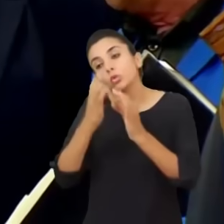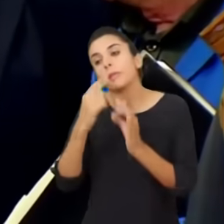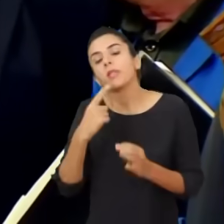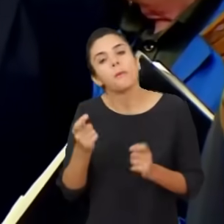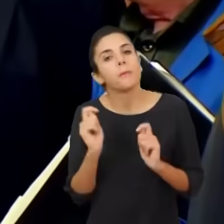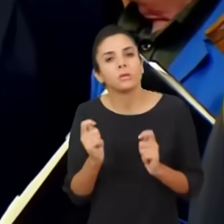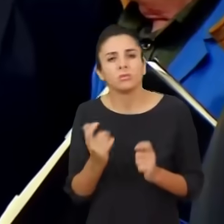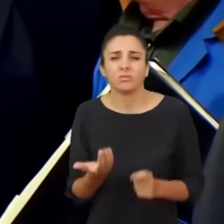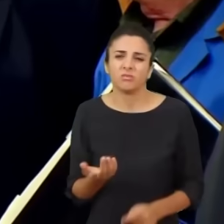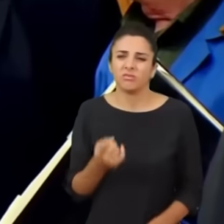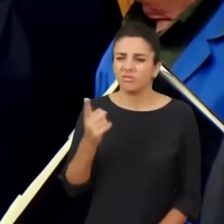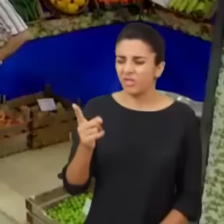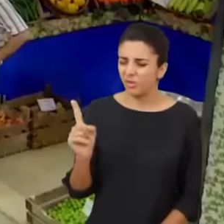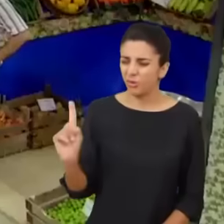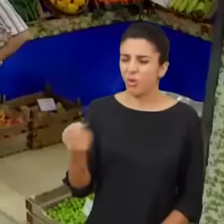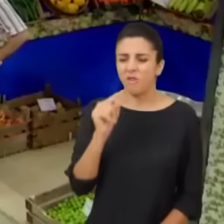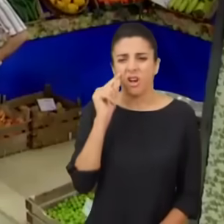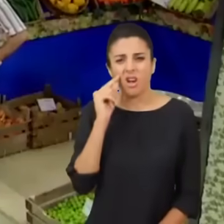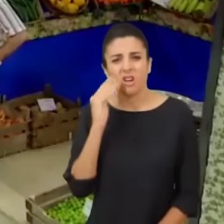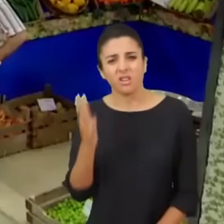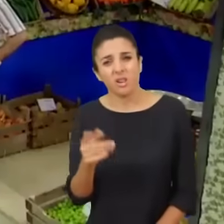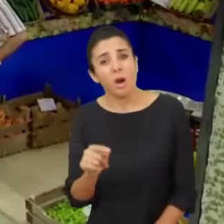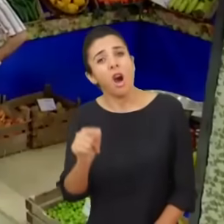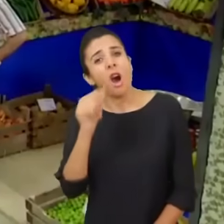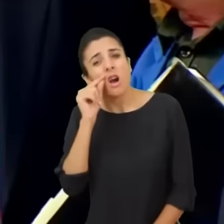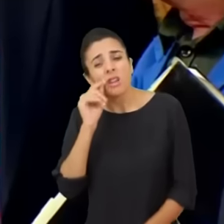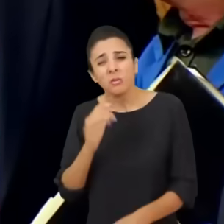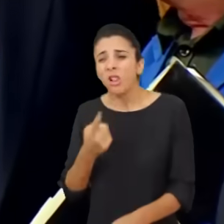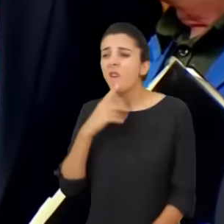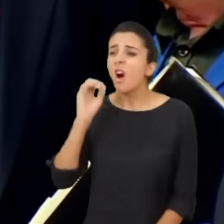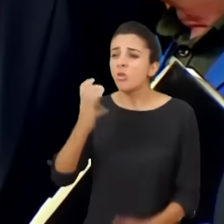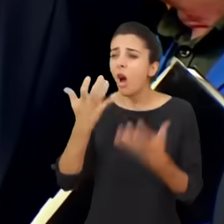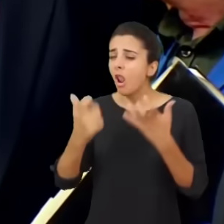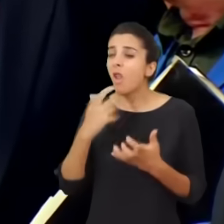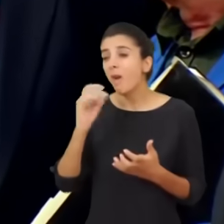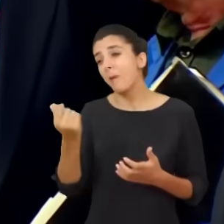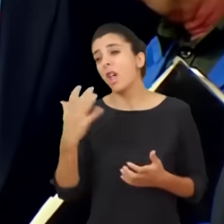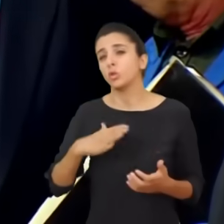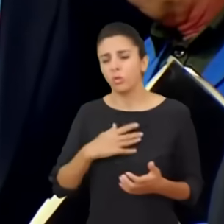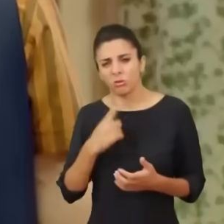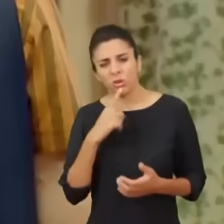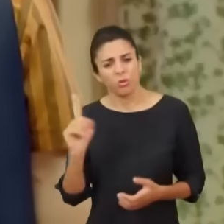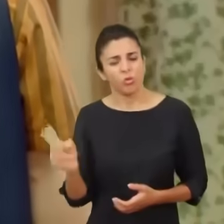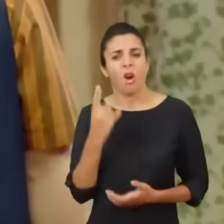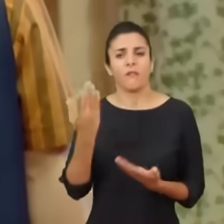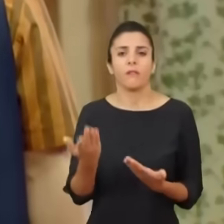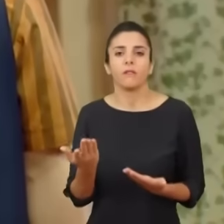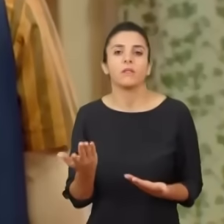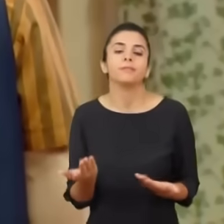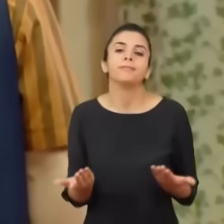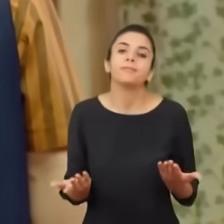Ya Mesut sen de ne alem adamsın ya. Hem adama damat diyorsun, hem de gidip para istiyorsun. Olacak iş değil ya. Ya